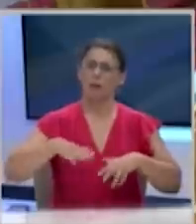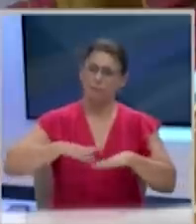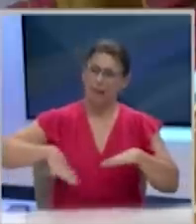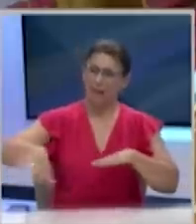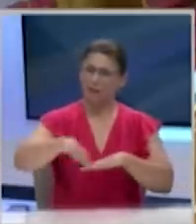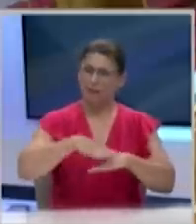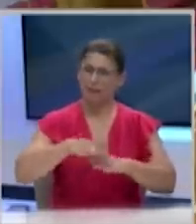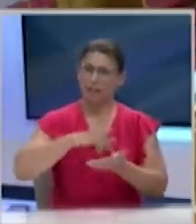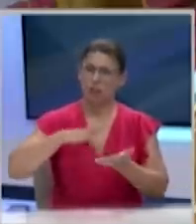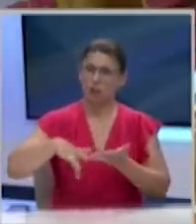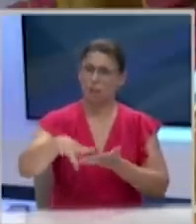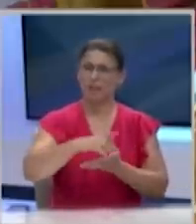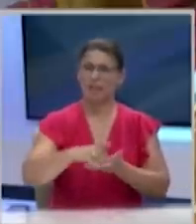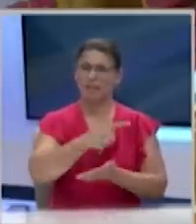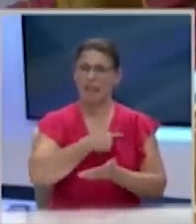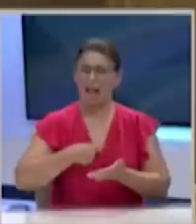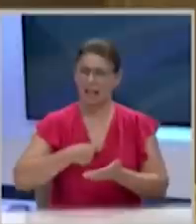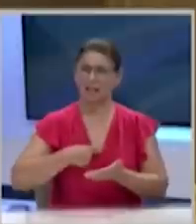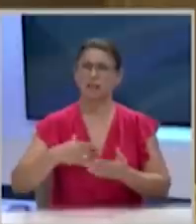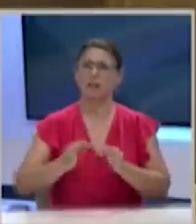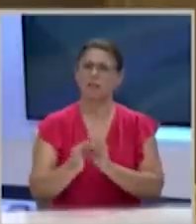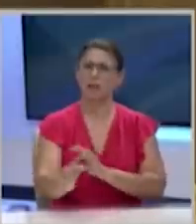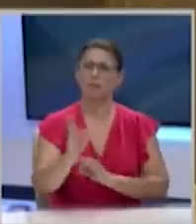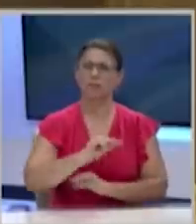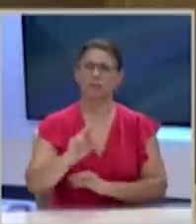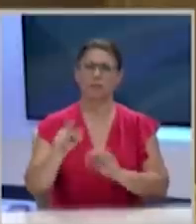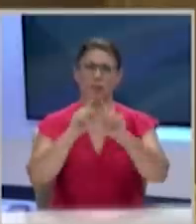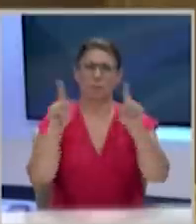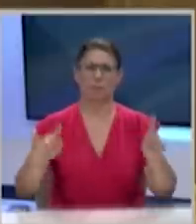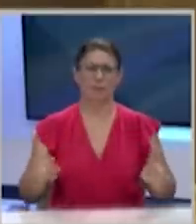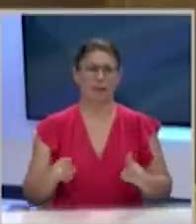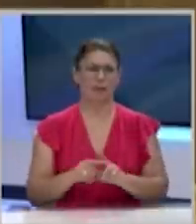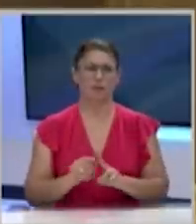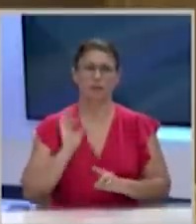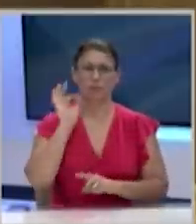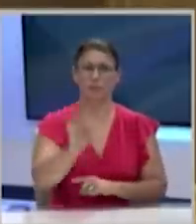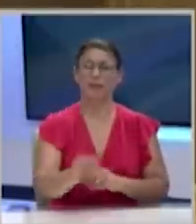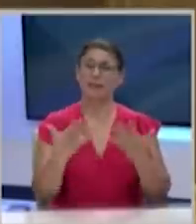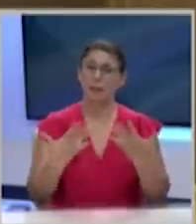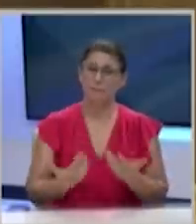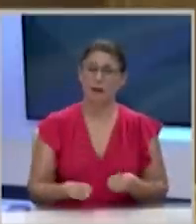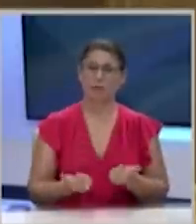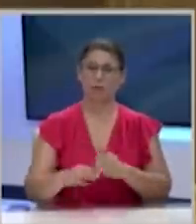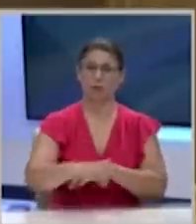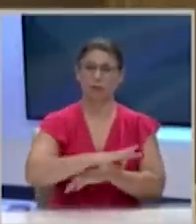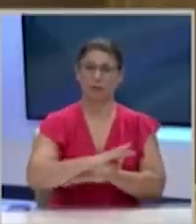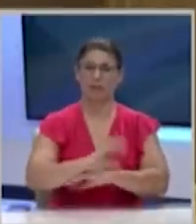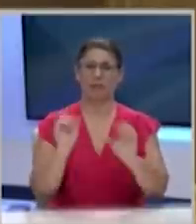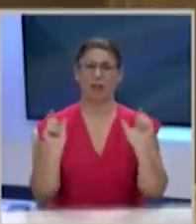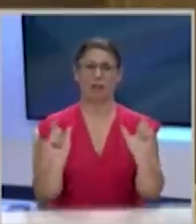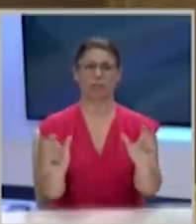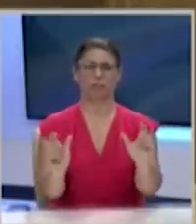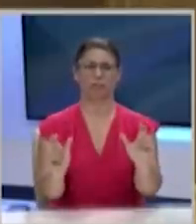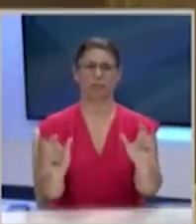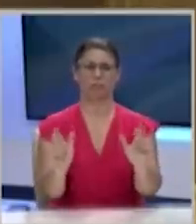αρχές. Εφαρμόζεται διαχρονικά το ίδιο ενιαίο πλαίσιο που οδηγεί στο να υπάρχουν κάποια σχέδια ετοιμότητας